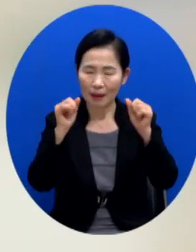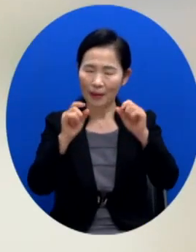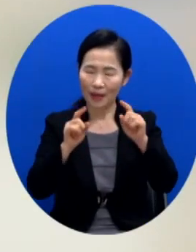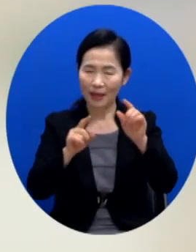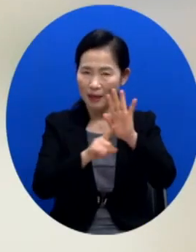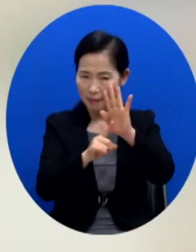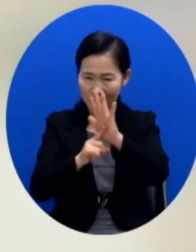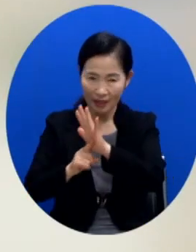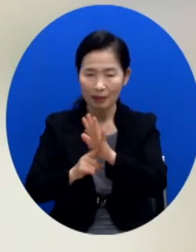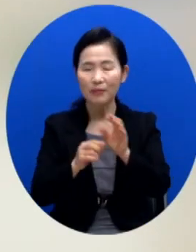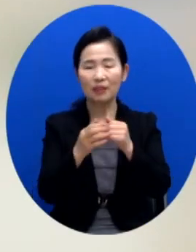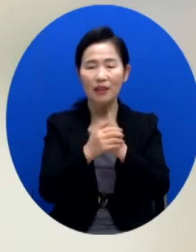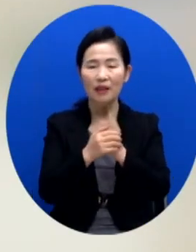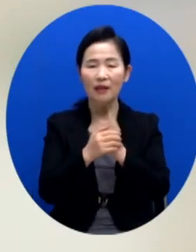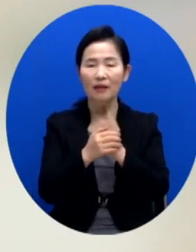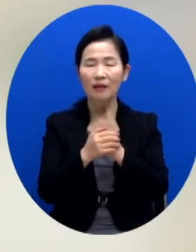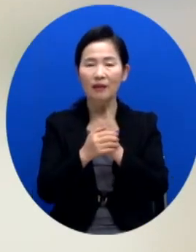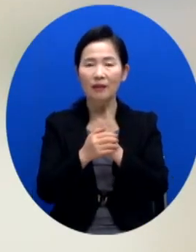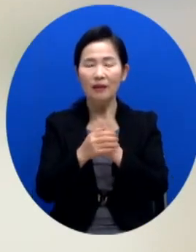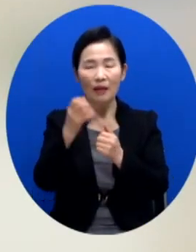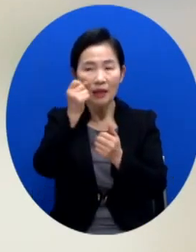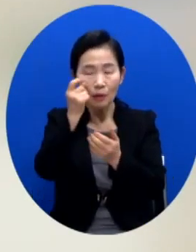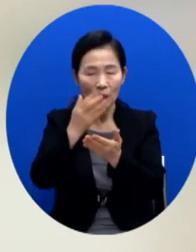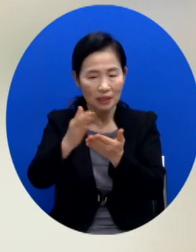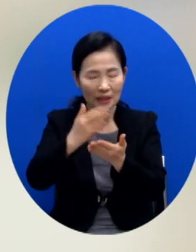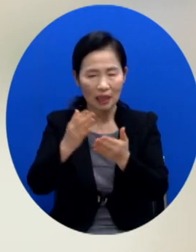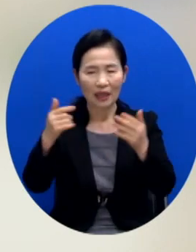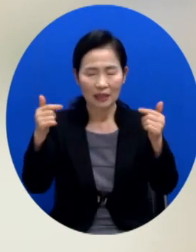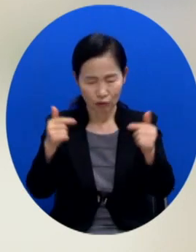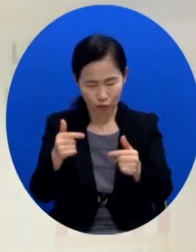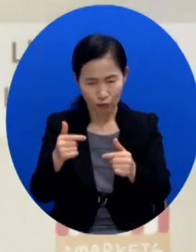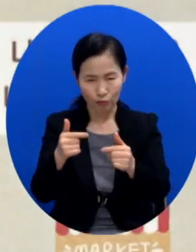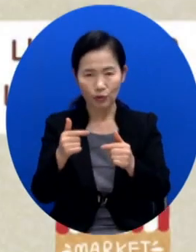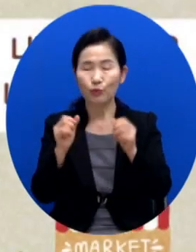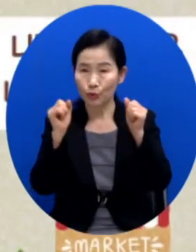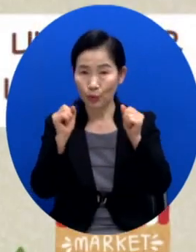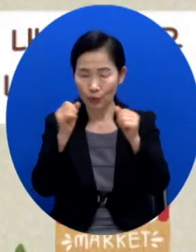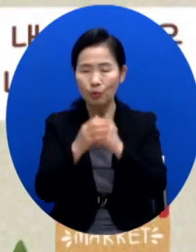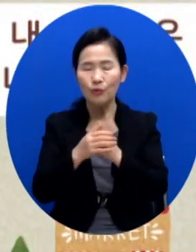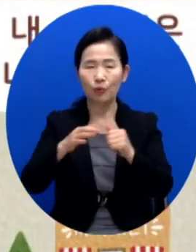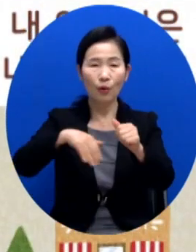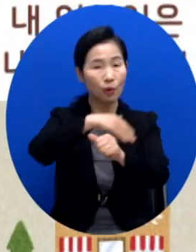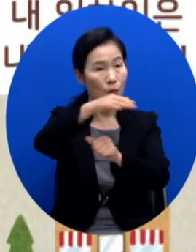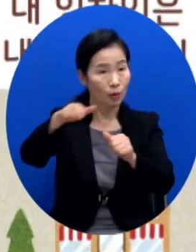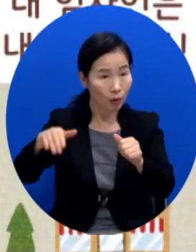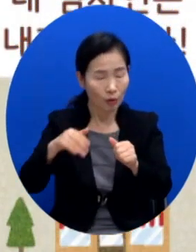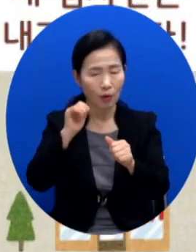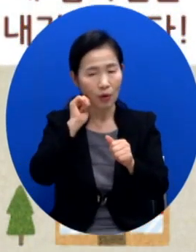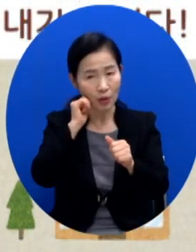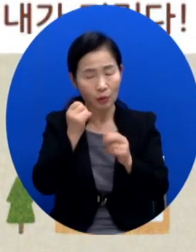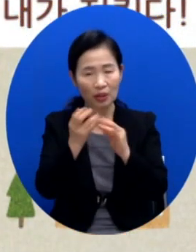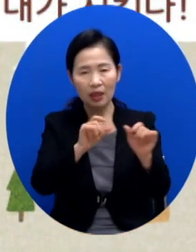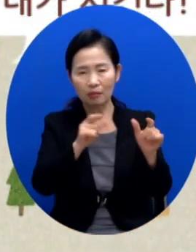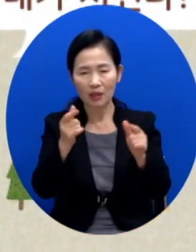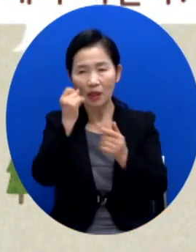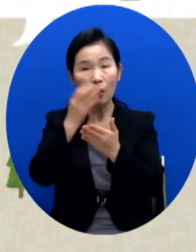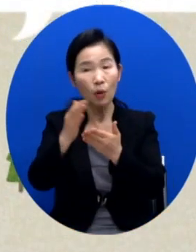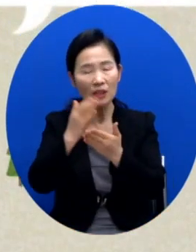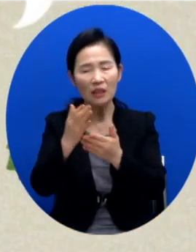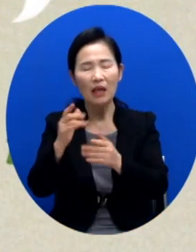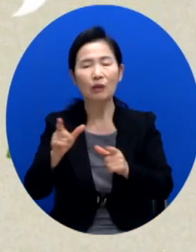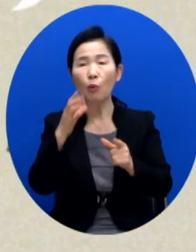캠페인 세부 내용으로는 임대료 낮추기를 비롯해 주변에 있는 어려운 이웃에게 월세와 생활비 지원하기 등이